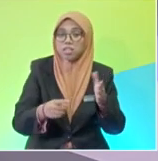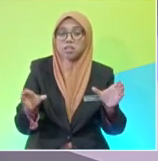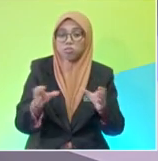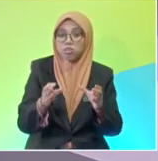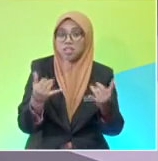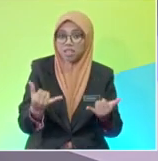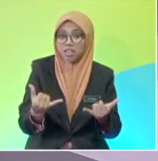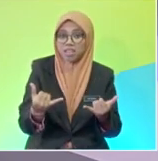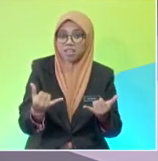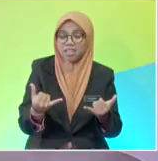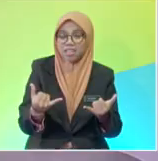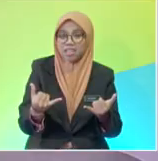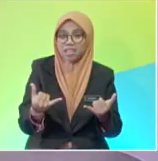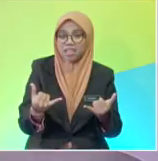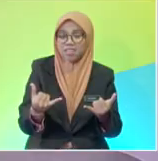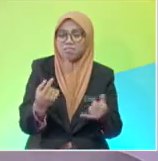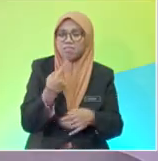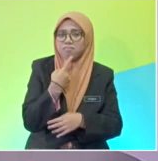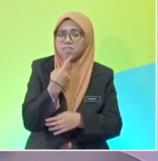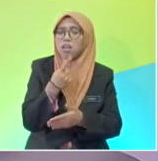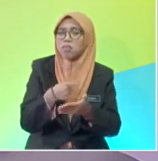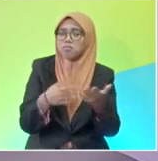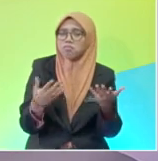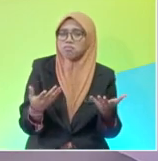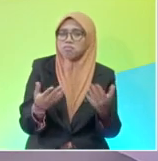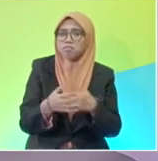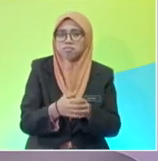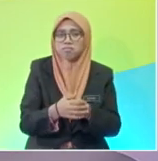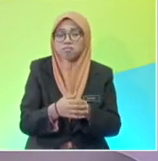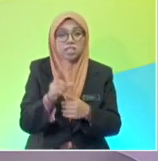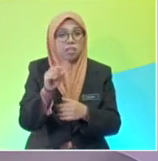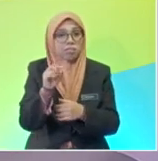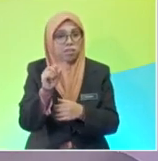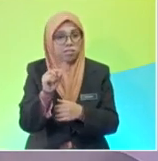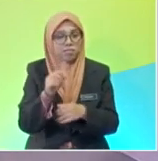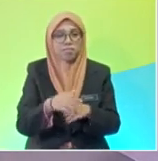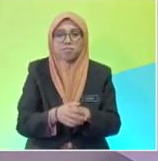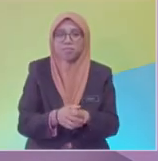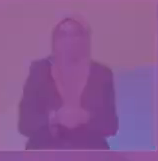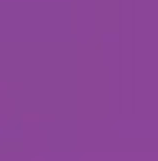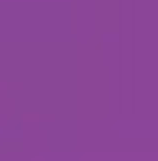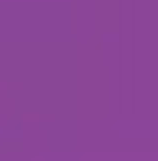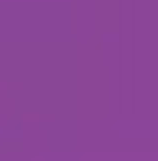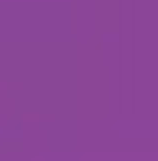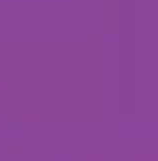ni. Objek apa ya? Kan. Tak apa, saya tolong tampal lah. Okey, saya tahu. Kan kita dah ada.